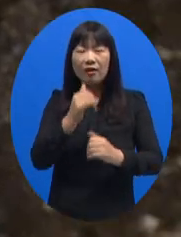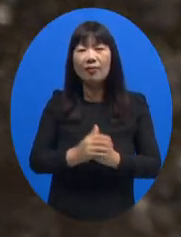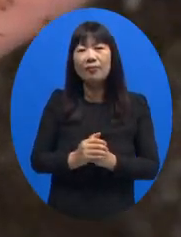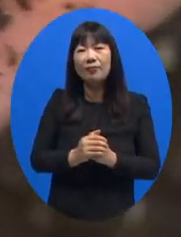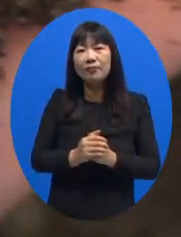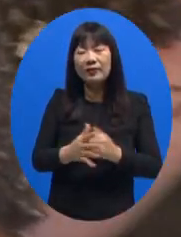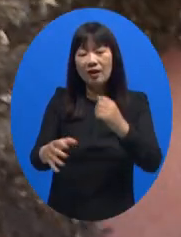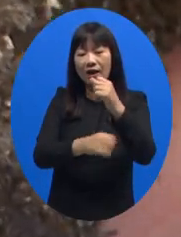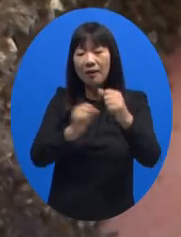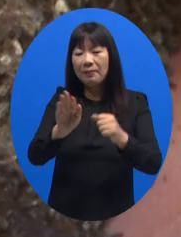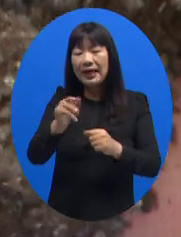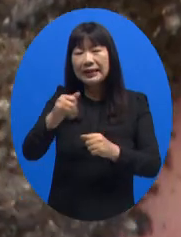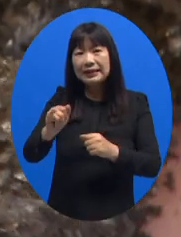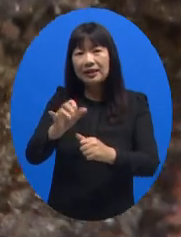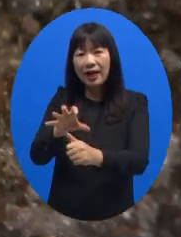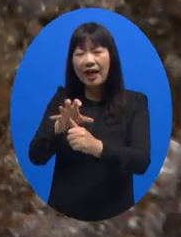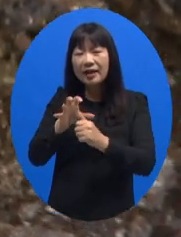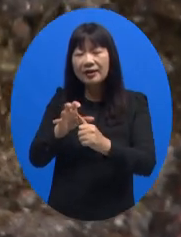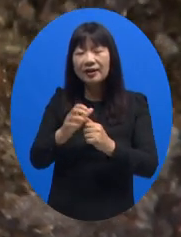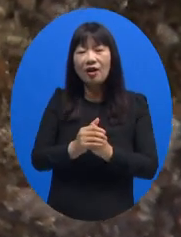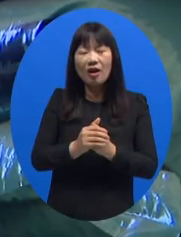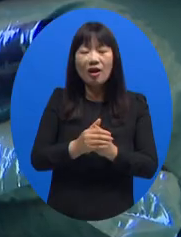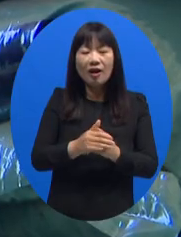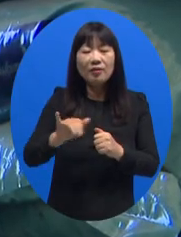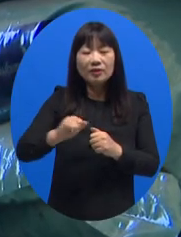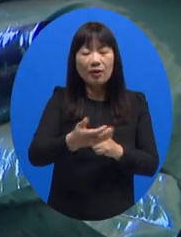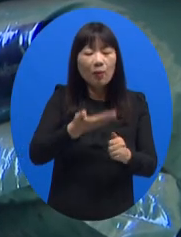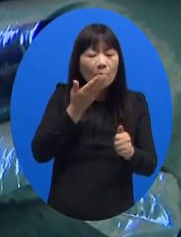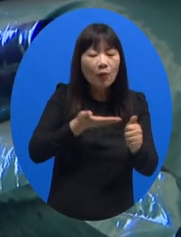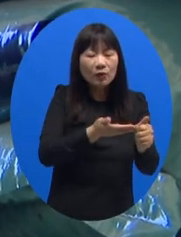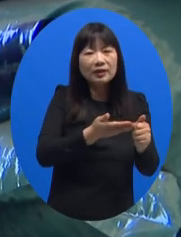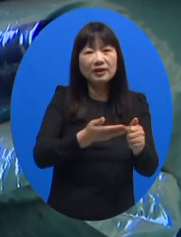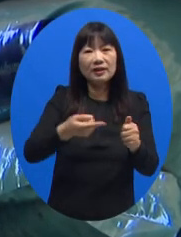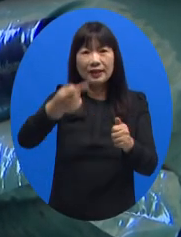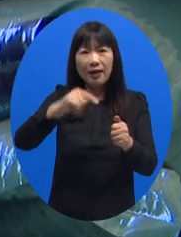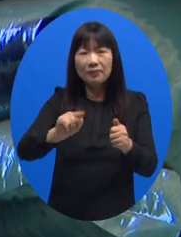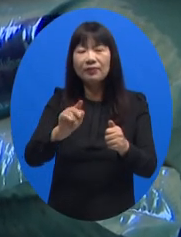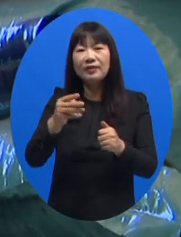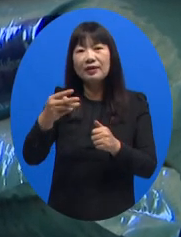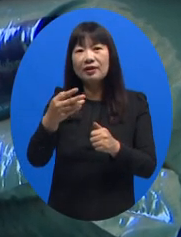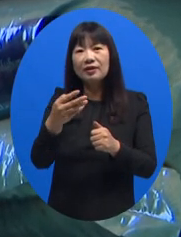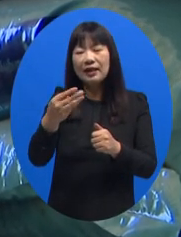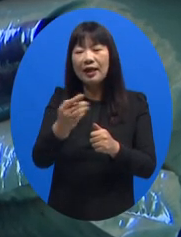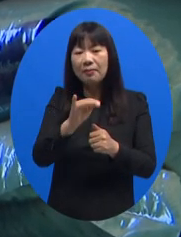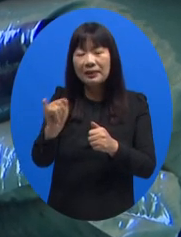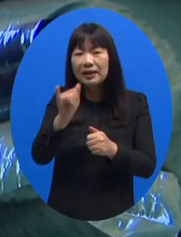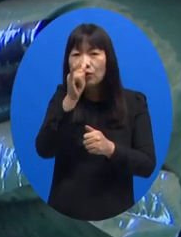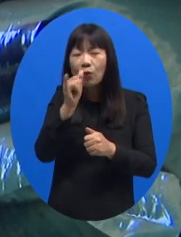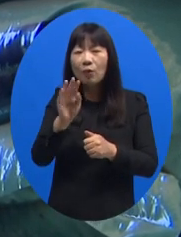수확 후 버섯 배지를 활용한 식용곤충 먹이에 이어 퇴비를 개발했고 현재